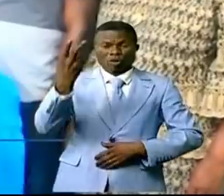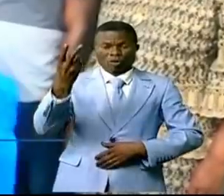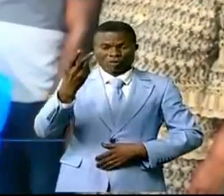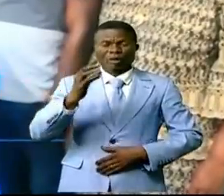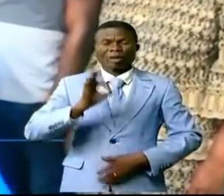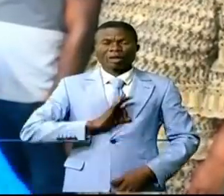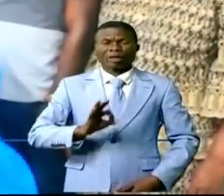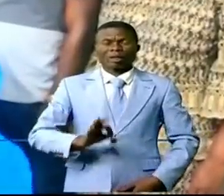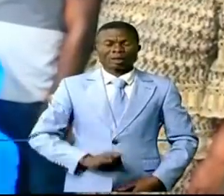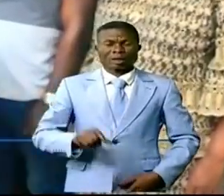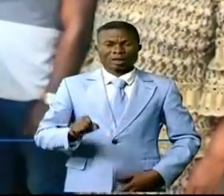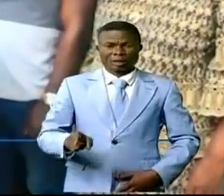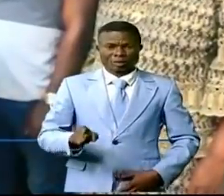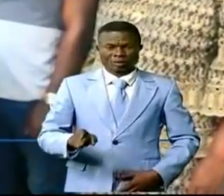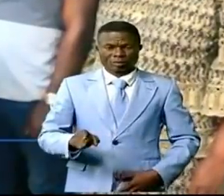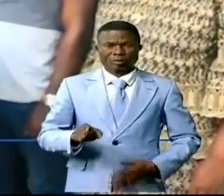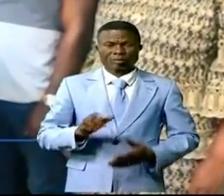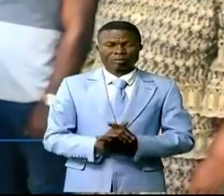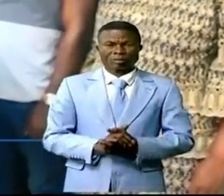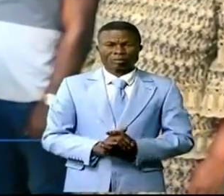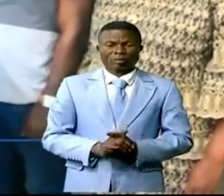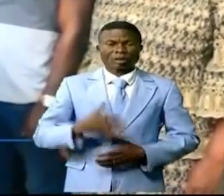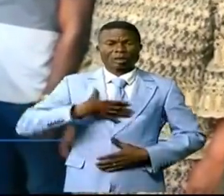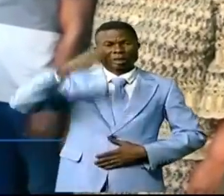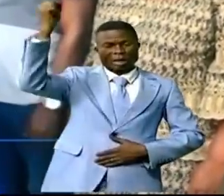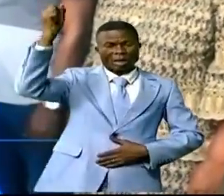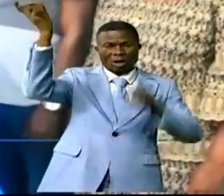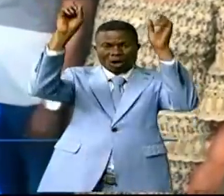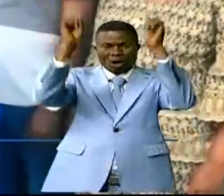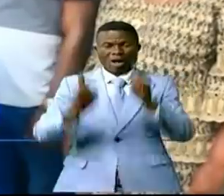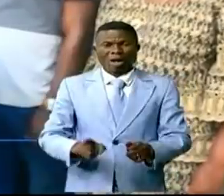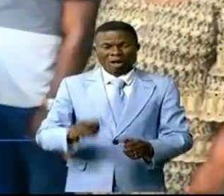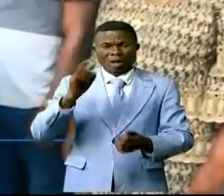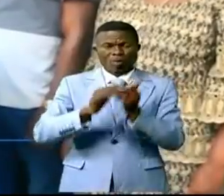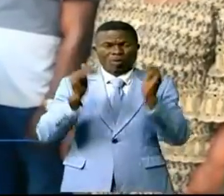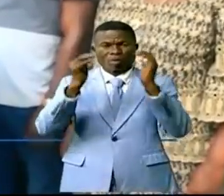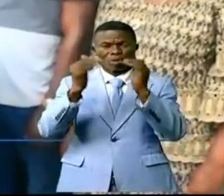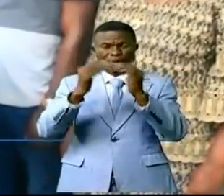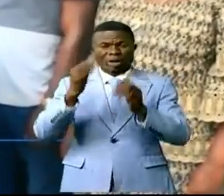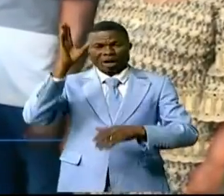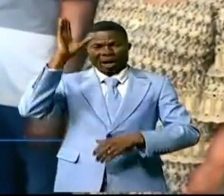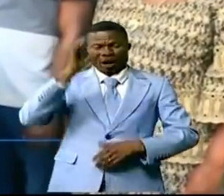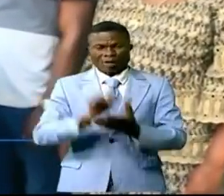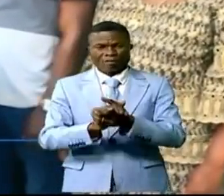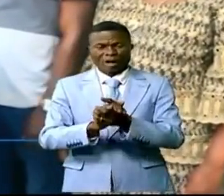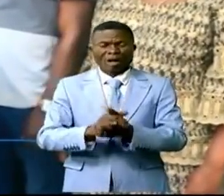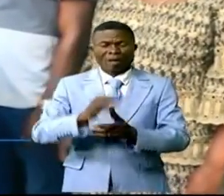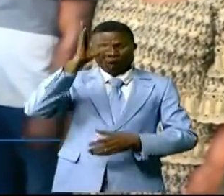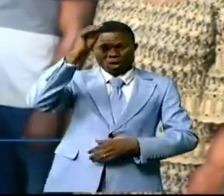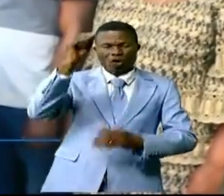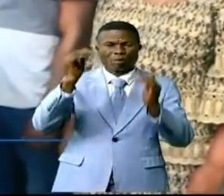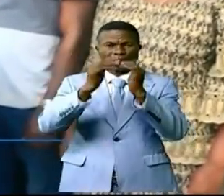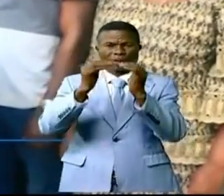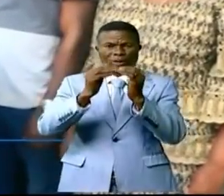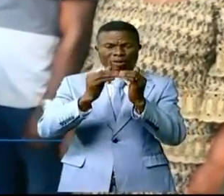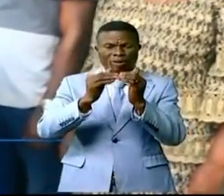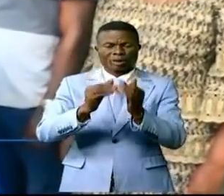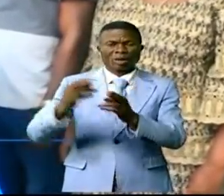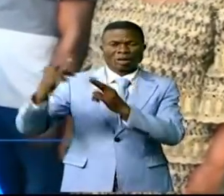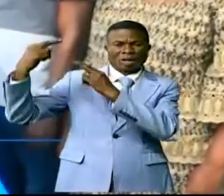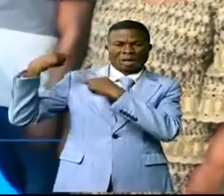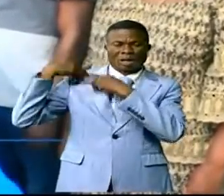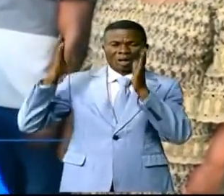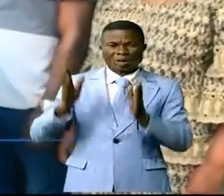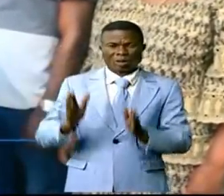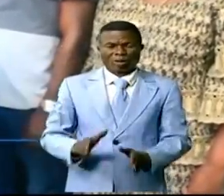Félix-Antoine Tshisekedi Tshilombo, champion d'Afrique de la masculinité positive, qui a pour objet la